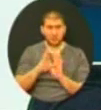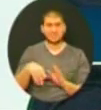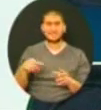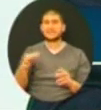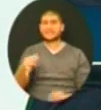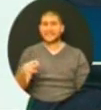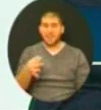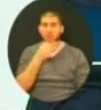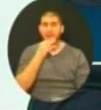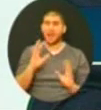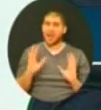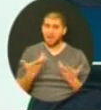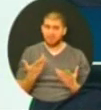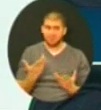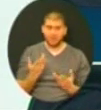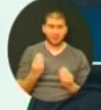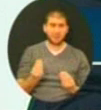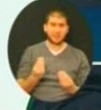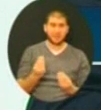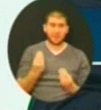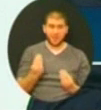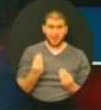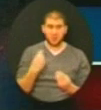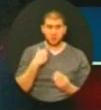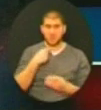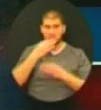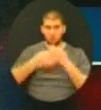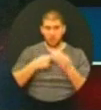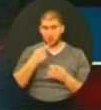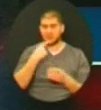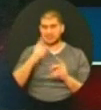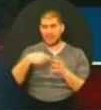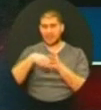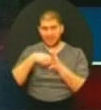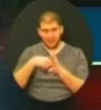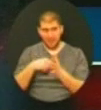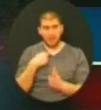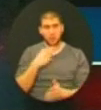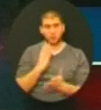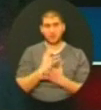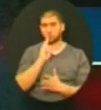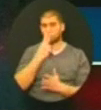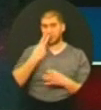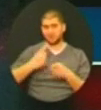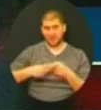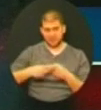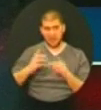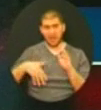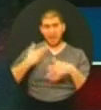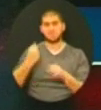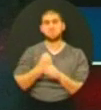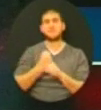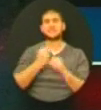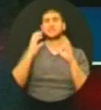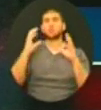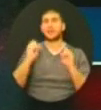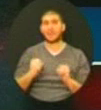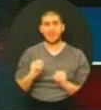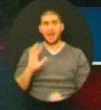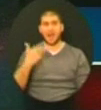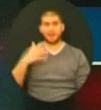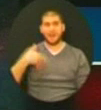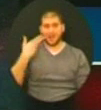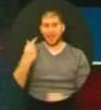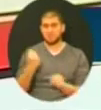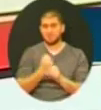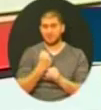סיני, האם... אבל הוא דיבר על זה, הוא דיבר על... רגע, אבל אני רוצה לשאול אותך. אתה אומר צריך לתקן, צריך לתקן. אנחנו כבר שנתיים וחצי אחרי צוק איתן. האם אחרי